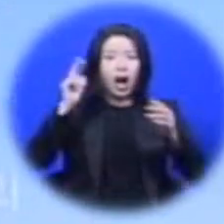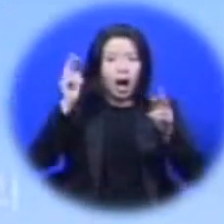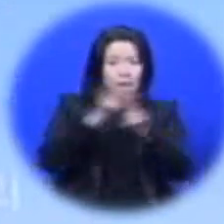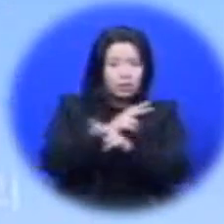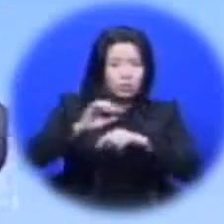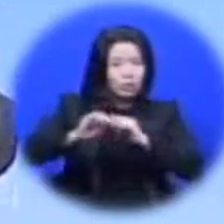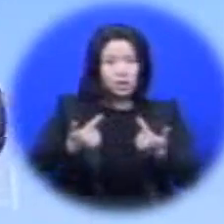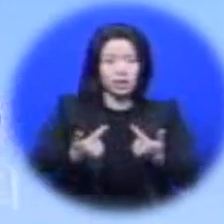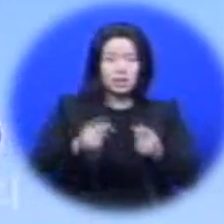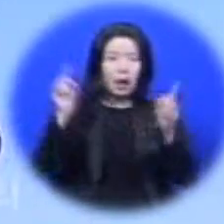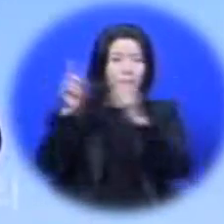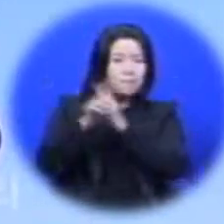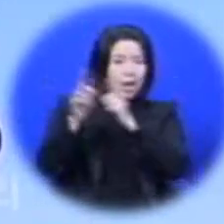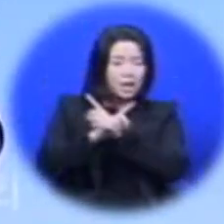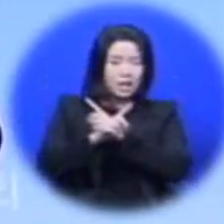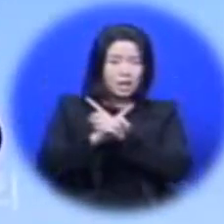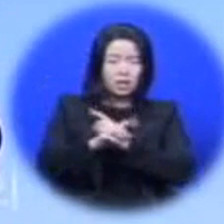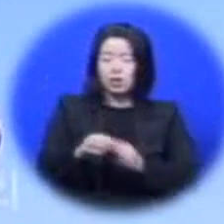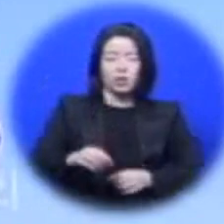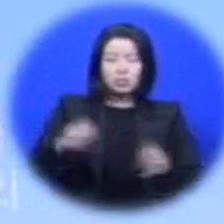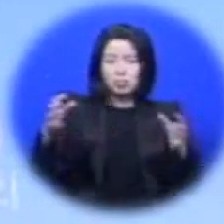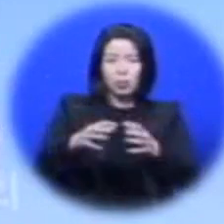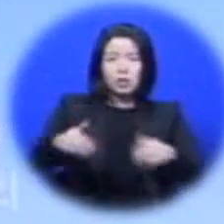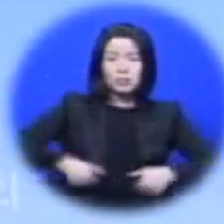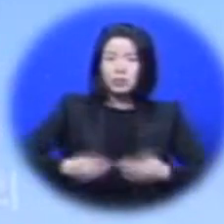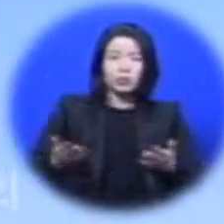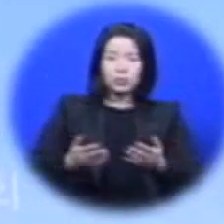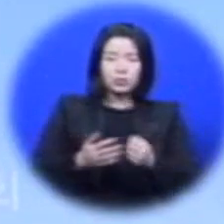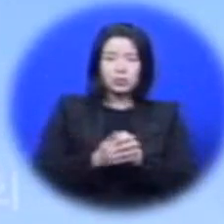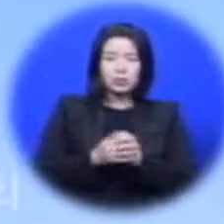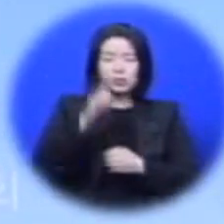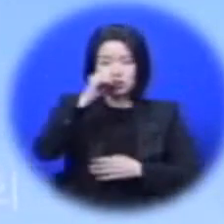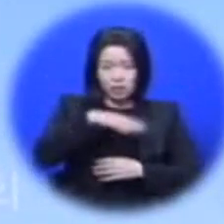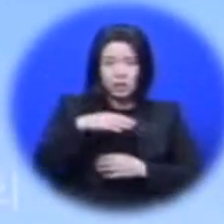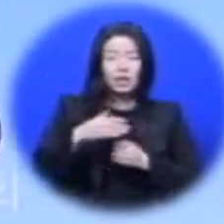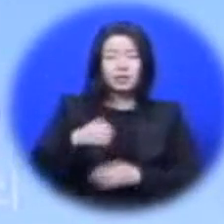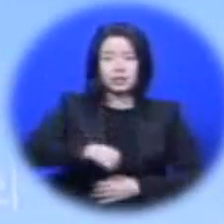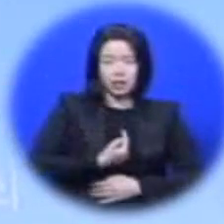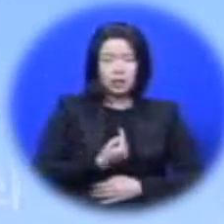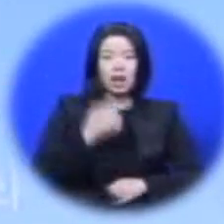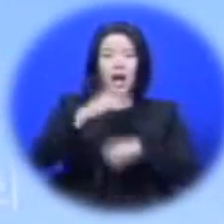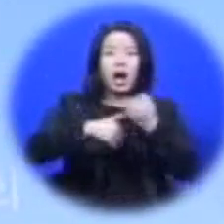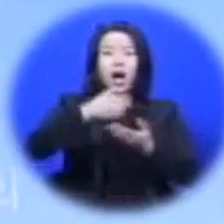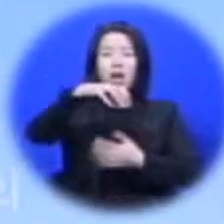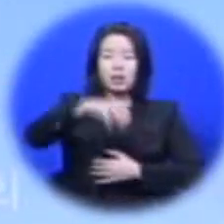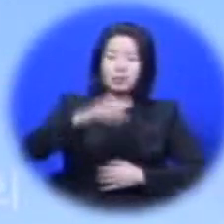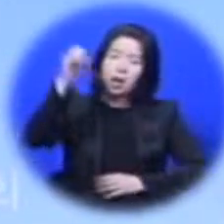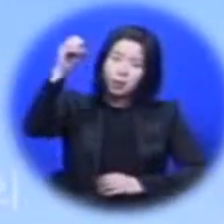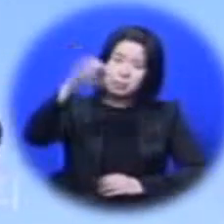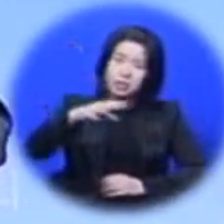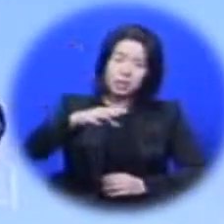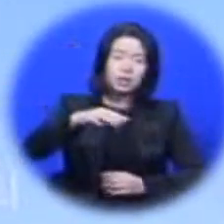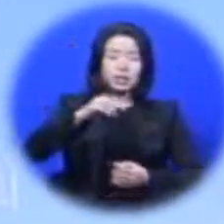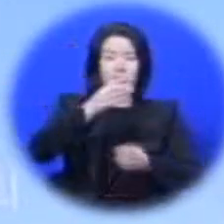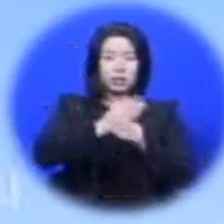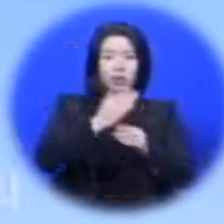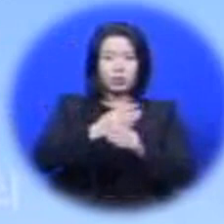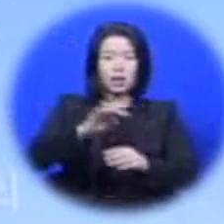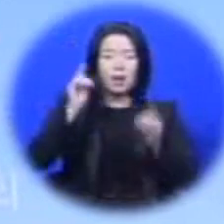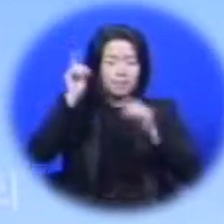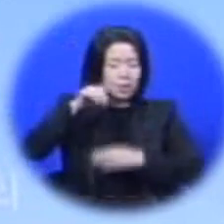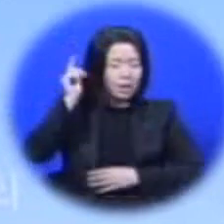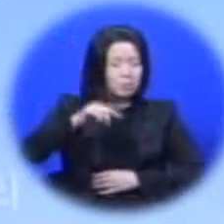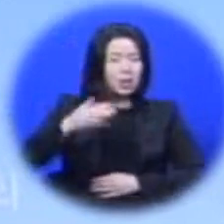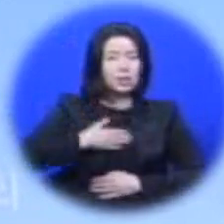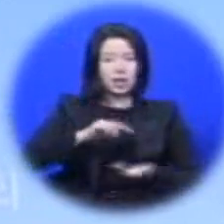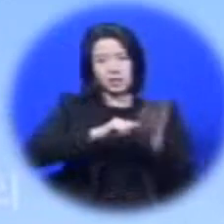매일매일입니다. 굳이 모여야 될 필요도 없어요. 그저 하나님 앞에 빛 가운데 내가 매일매일 나를 드러내는